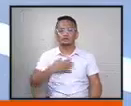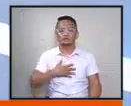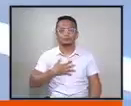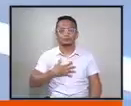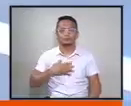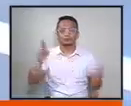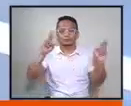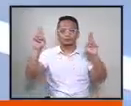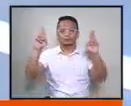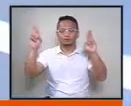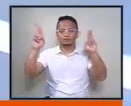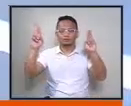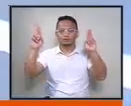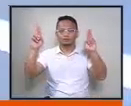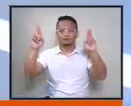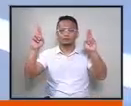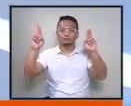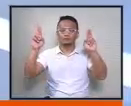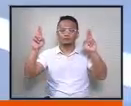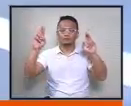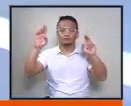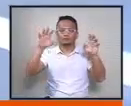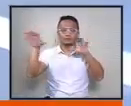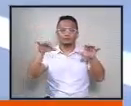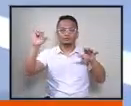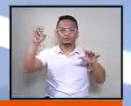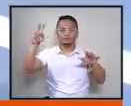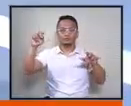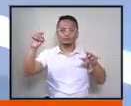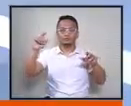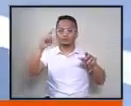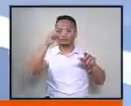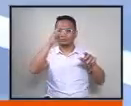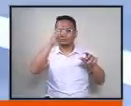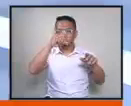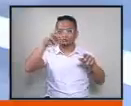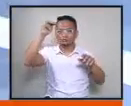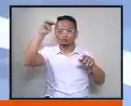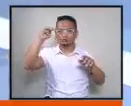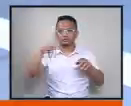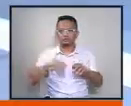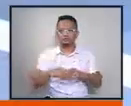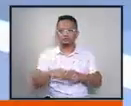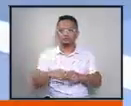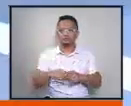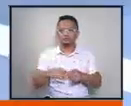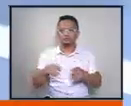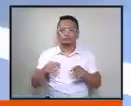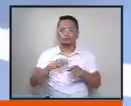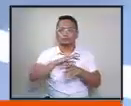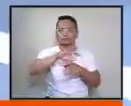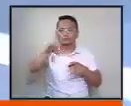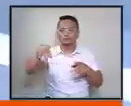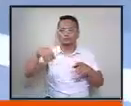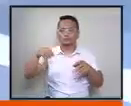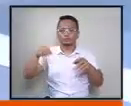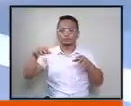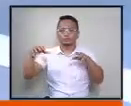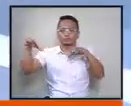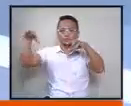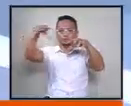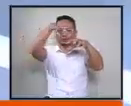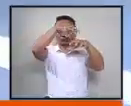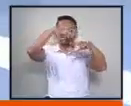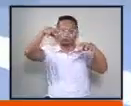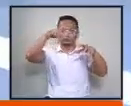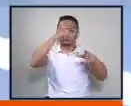Pinaghahanda na po sa pananalasa ng Bagyong Jenny ang Central at Northern Luzon. Kita natin dito sa Metra na halos masakop na po ng ulap